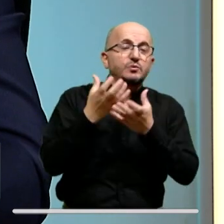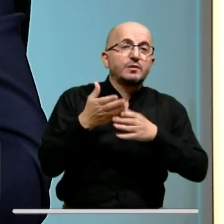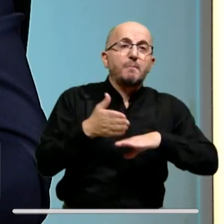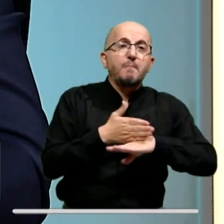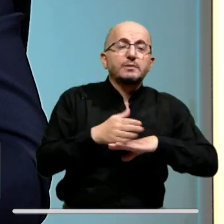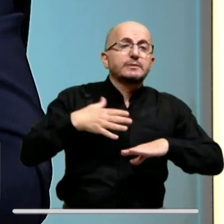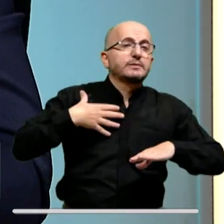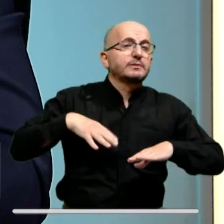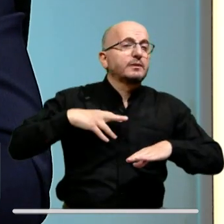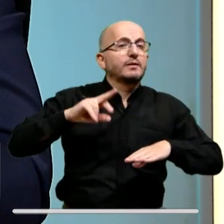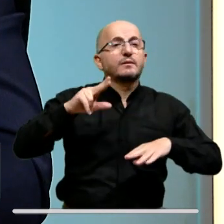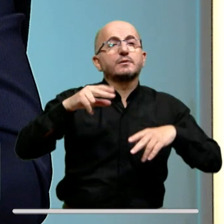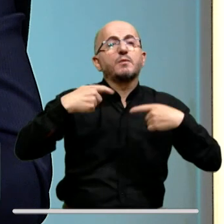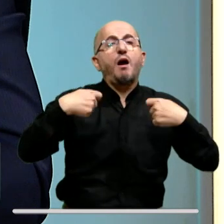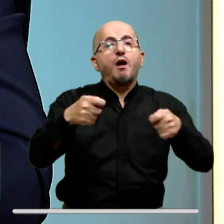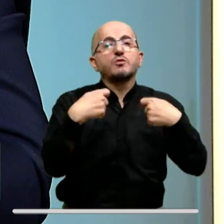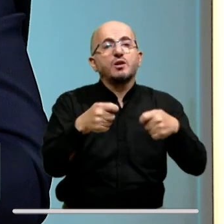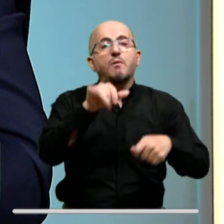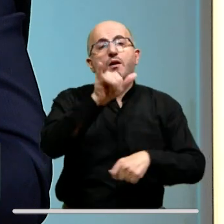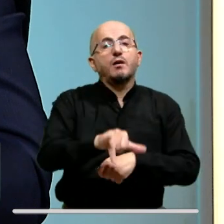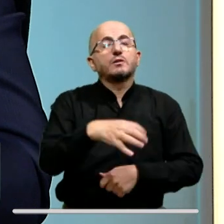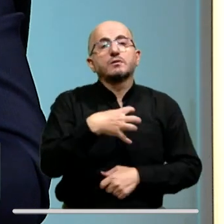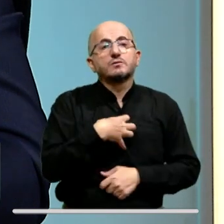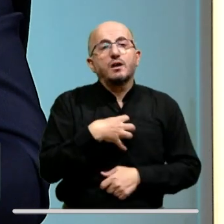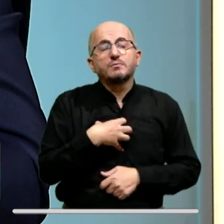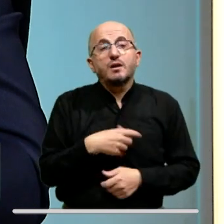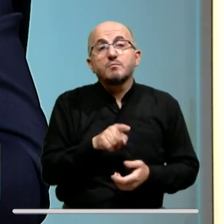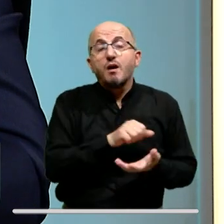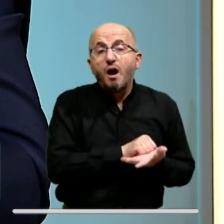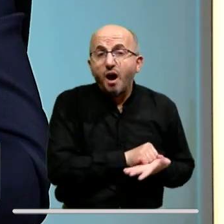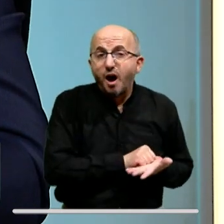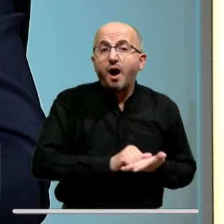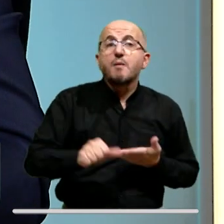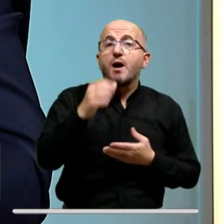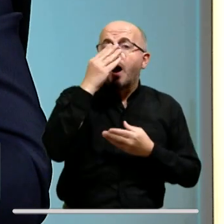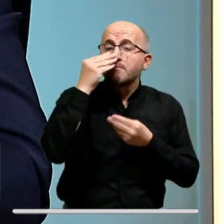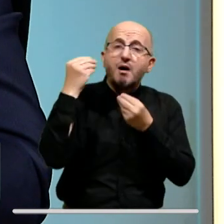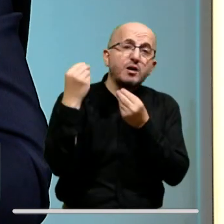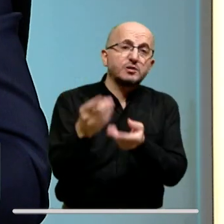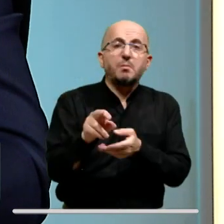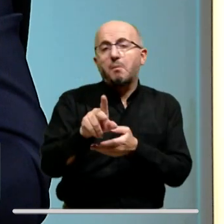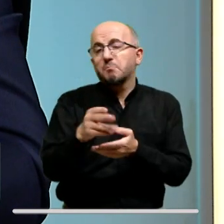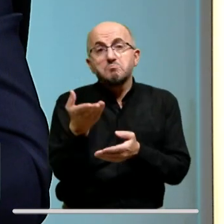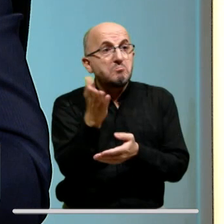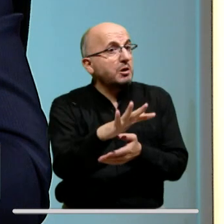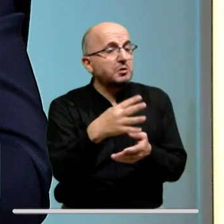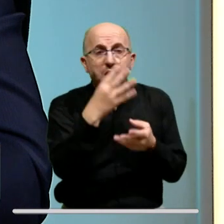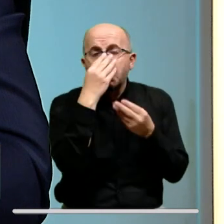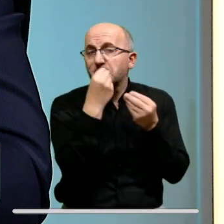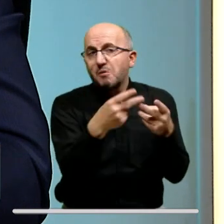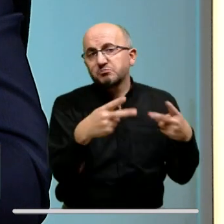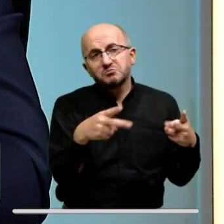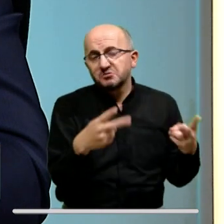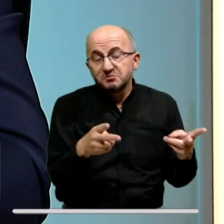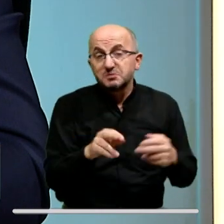malına dilediği gibi tasarruf etme hakkına sahiptir. Bunu tamamen bağış yapabileceği gibi veya başkalarına bağış